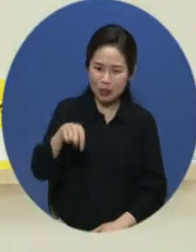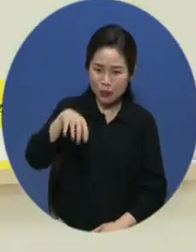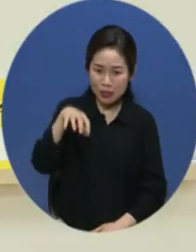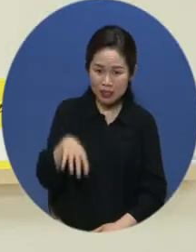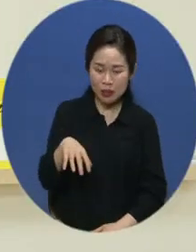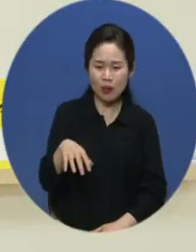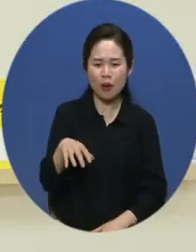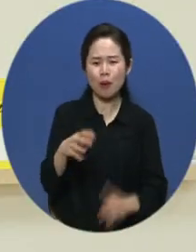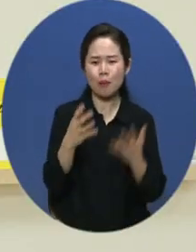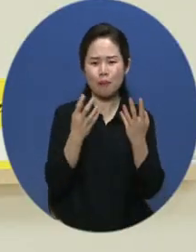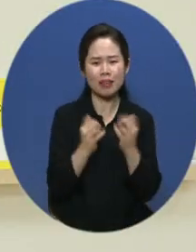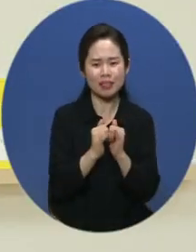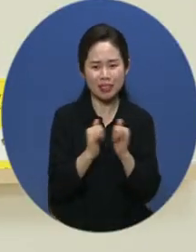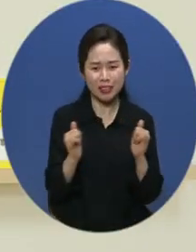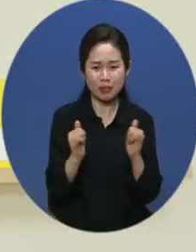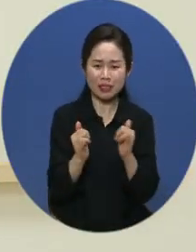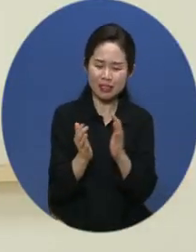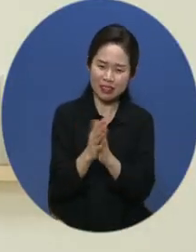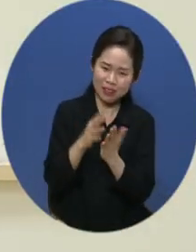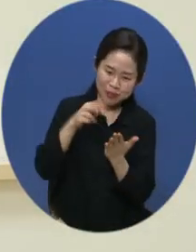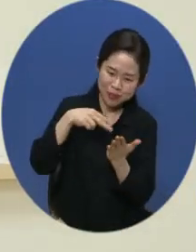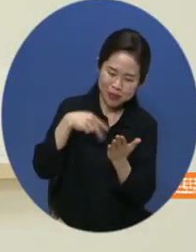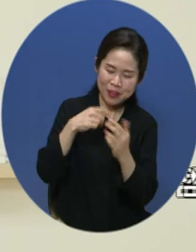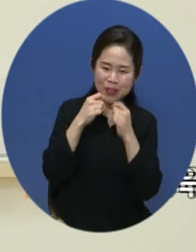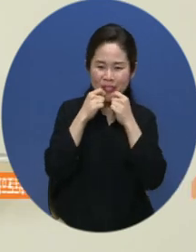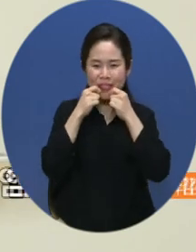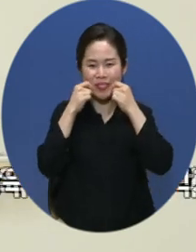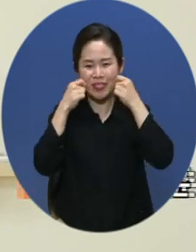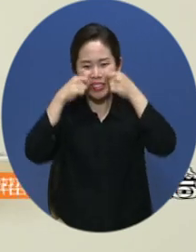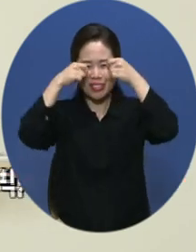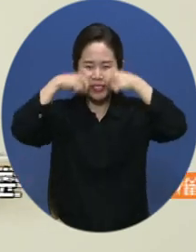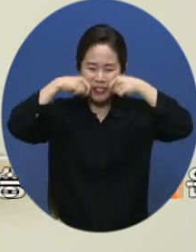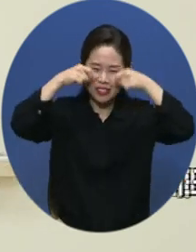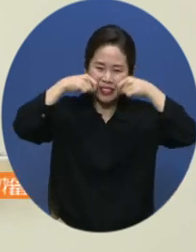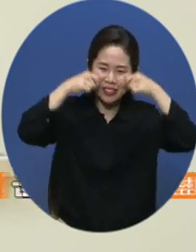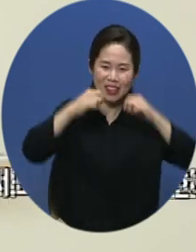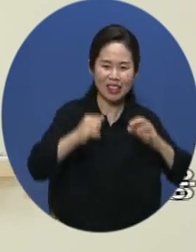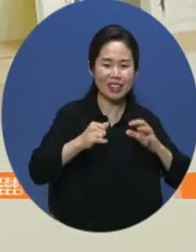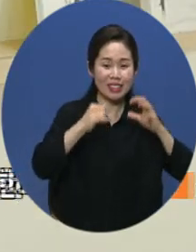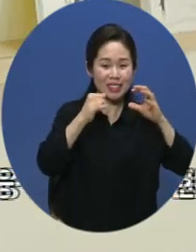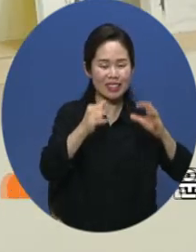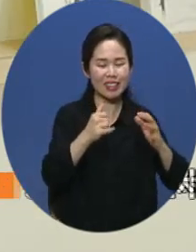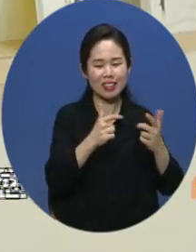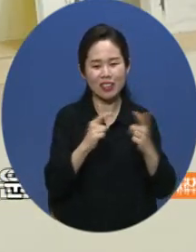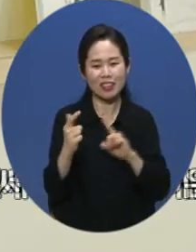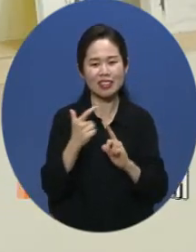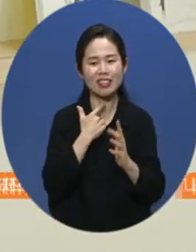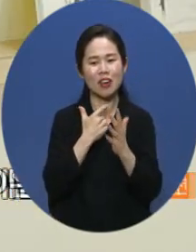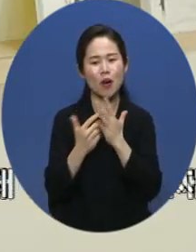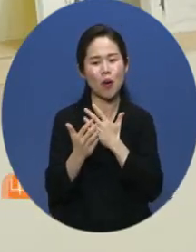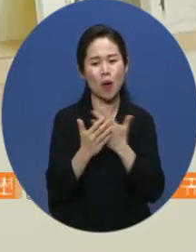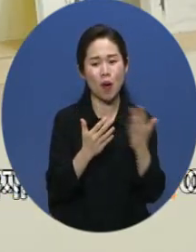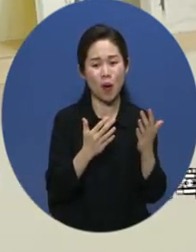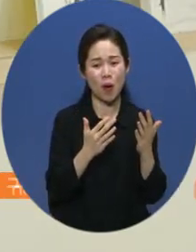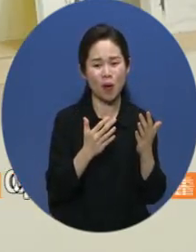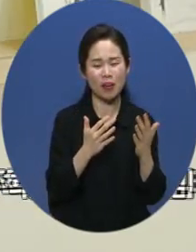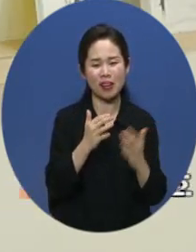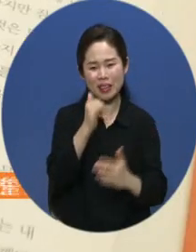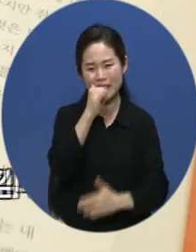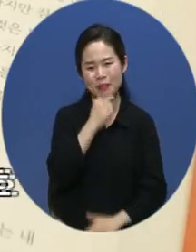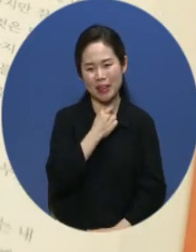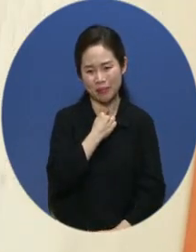더 많은 사람들이 책을 통해 웃고 울고 세상을 경험할 수 있게 되길 소망해봅니다.